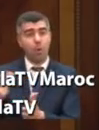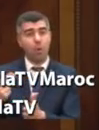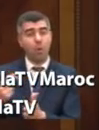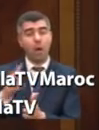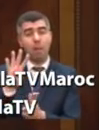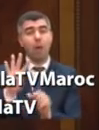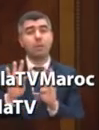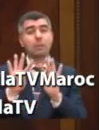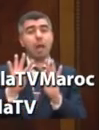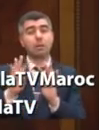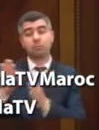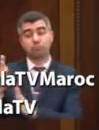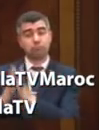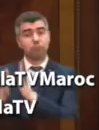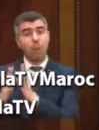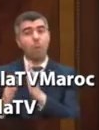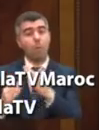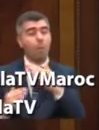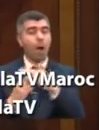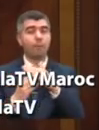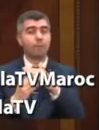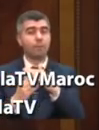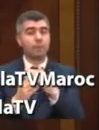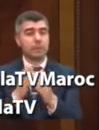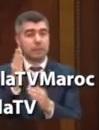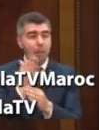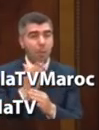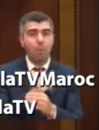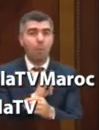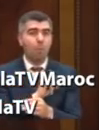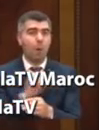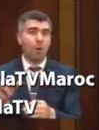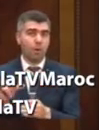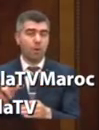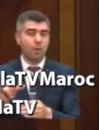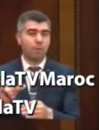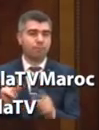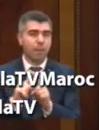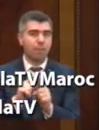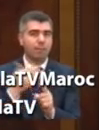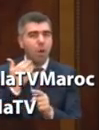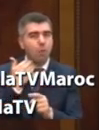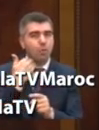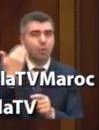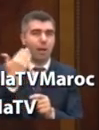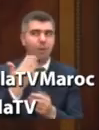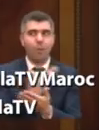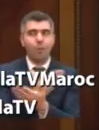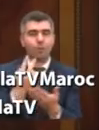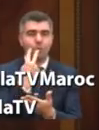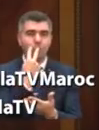1984. انه لمن المؤسف والمخجل ان تستمر اسرائيل في نفس السلوك